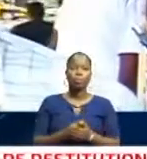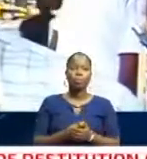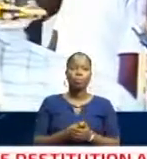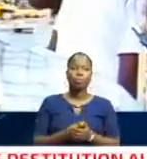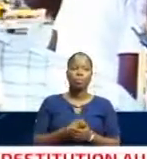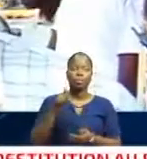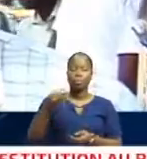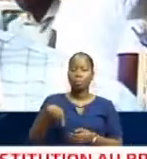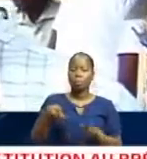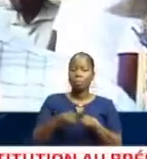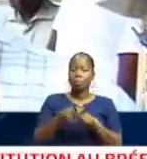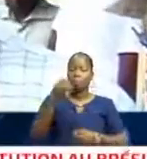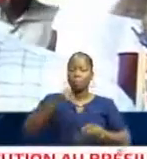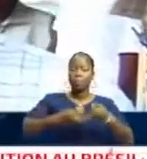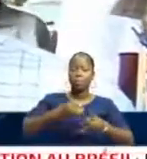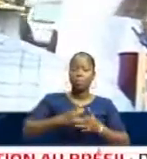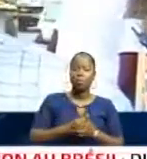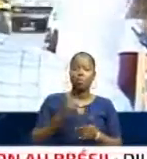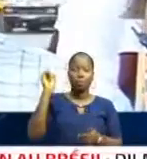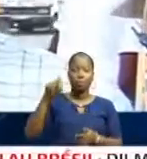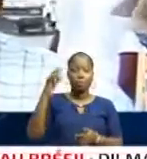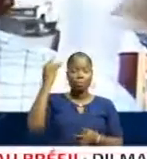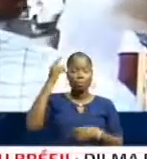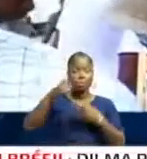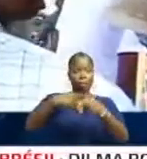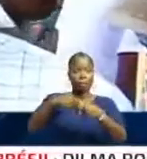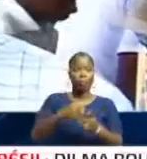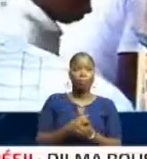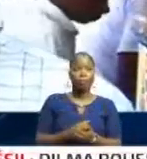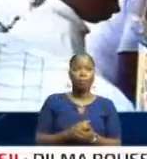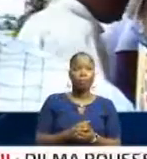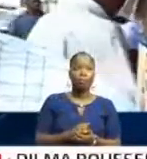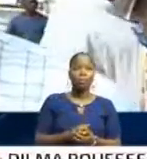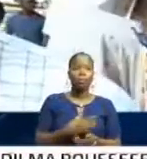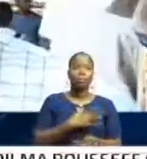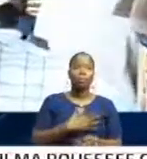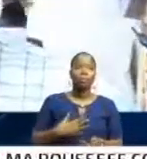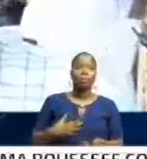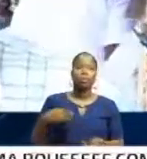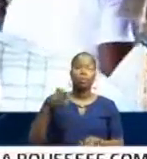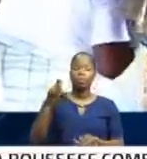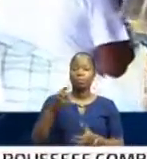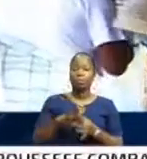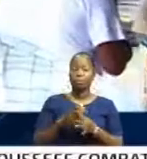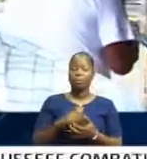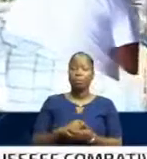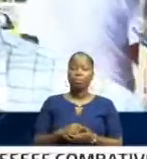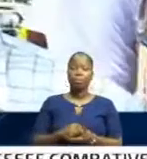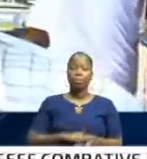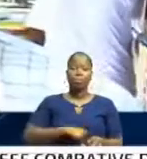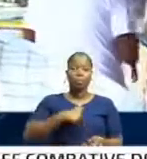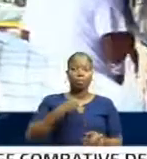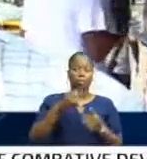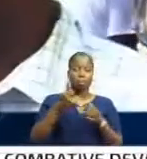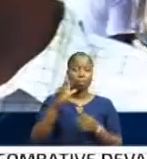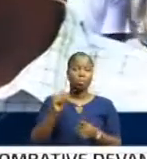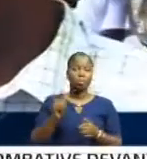même si c'était même s'il faut aller donc au niveau des pays limitrophes et c'est donc de la demande